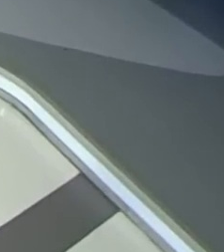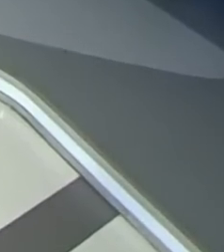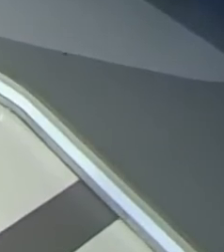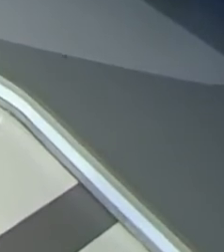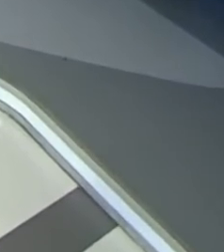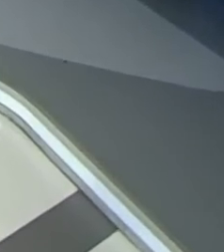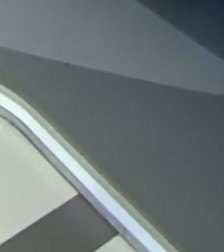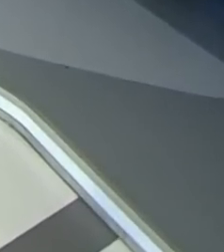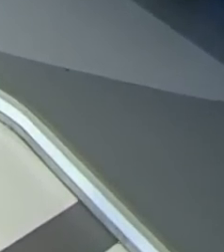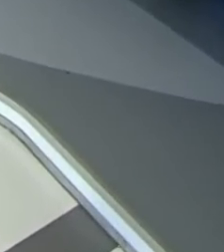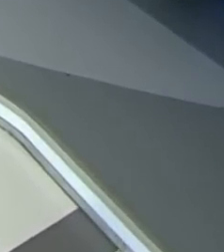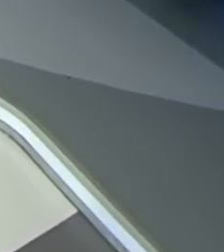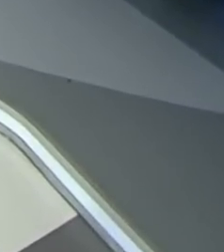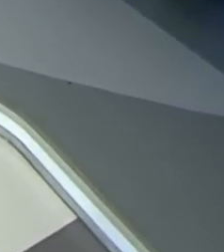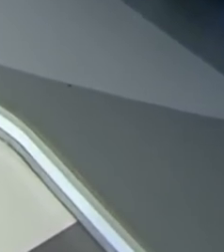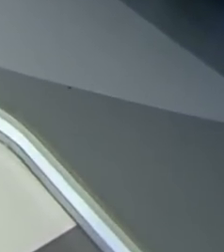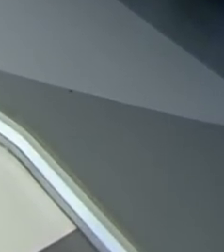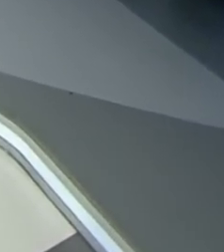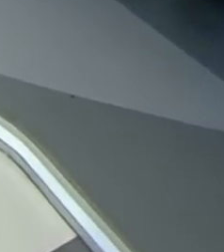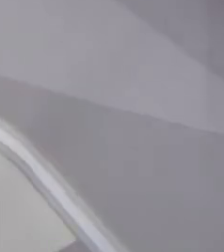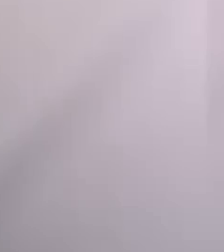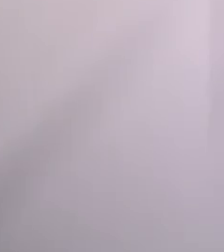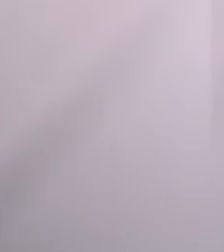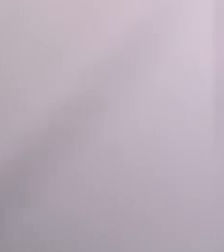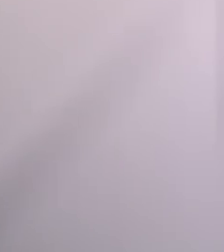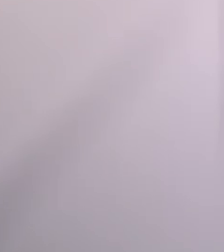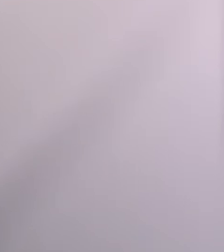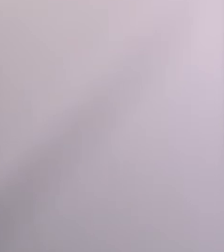Magandang gabi po, Luzon, Visayas at Mindanao.